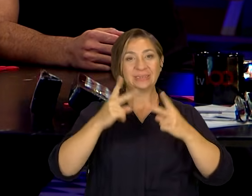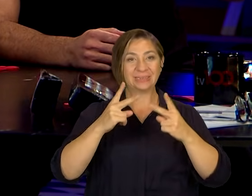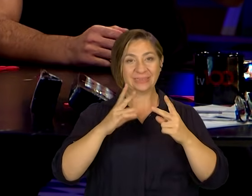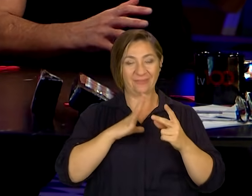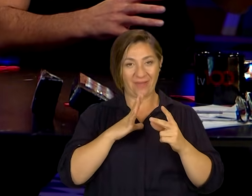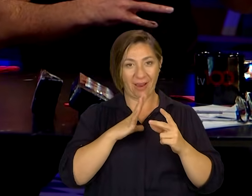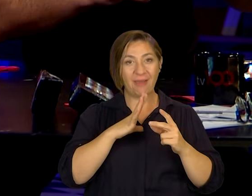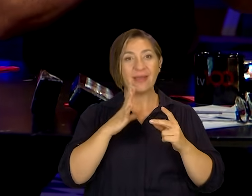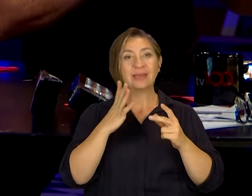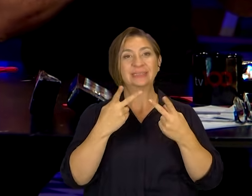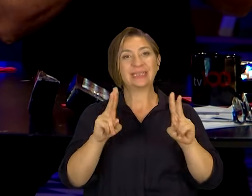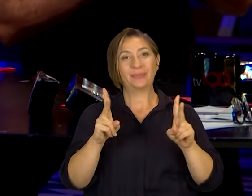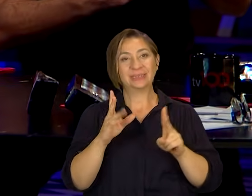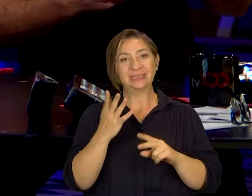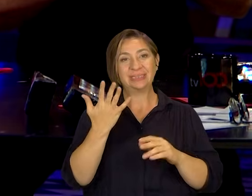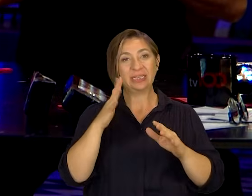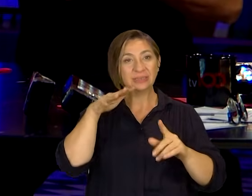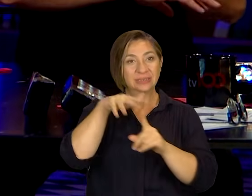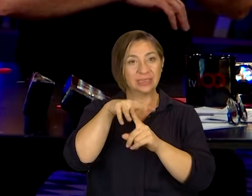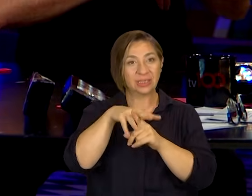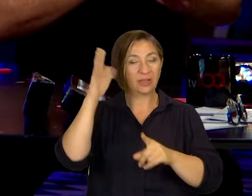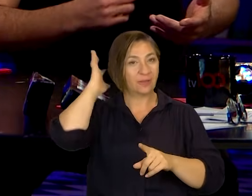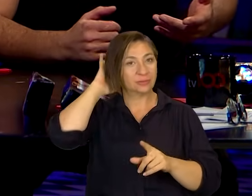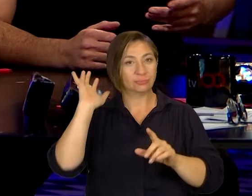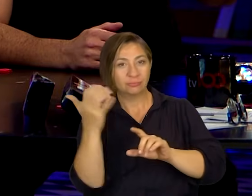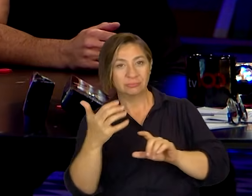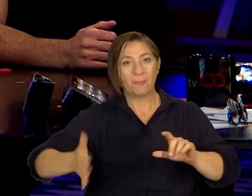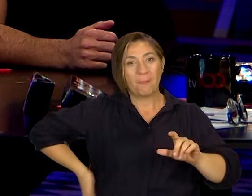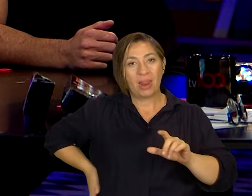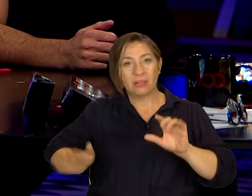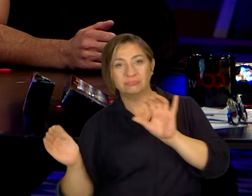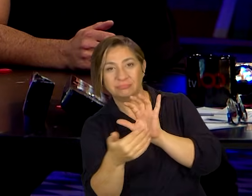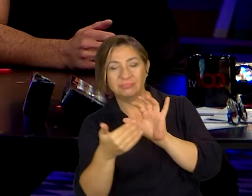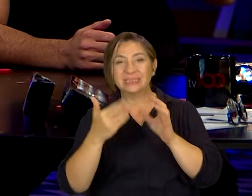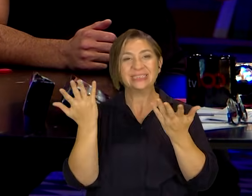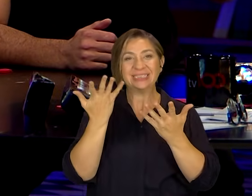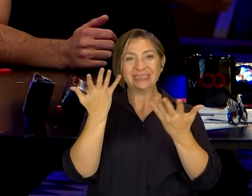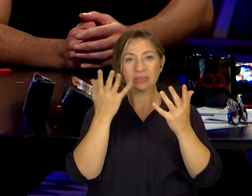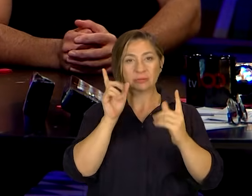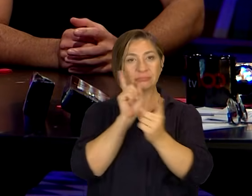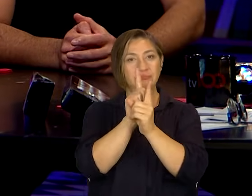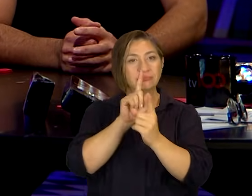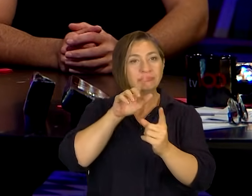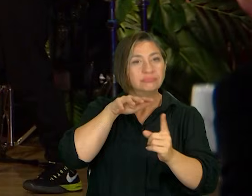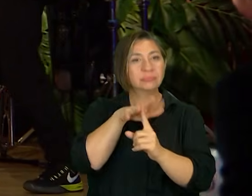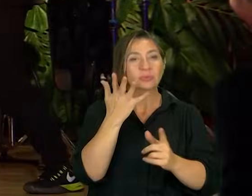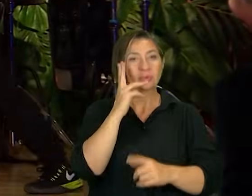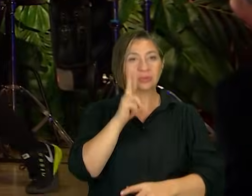yapacaklar Okan Bey. Mesela yine saldırı yapacak, kafasını tutacak, belini tutacak. Ondan nasıl, ona nasıl karşı koyduğunu